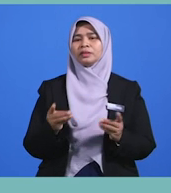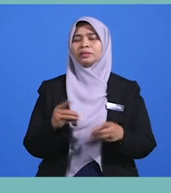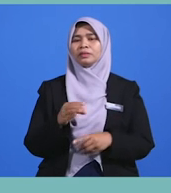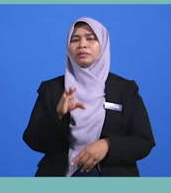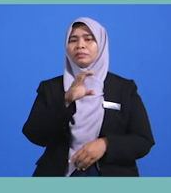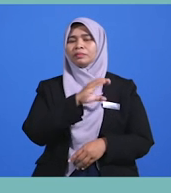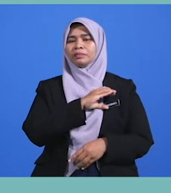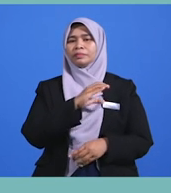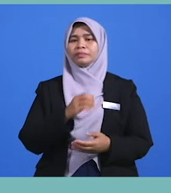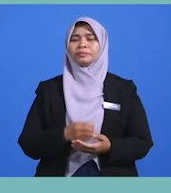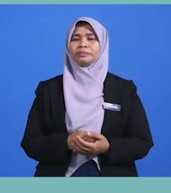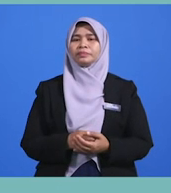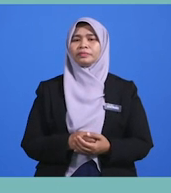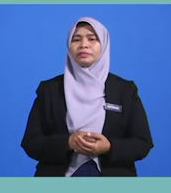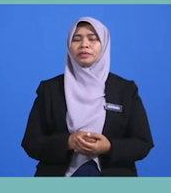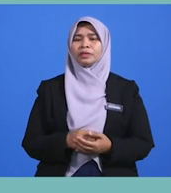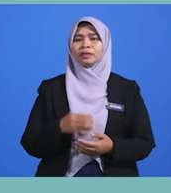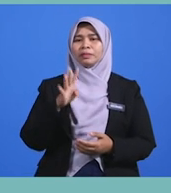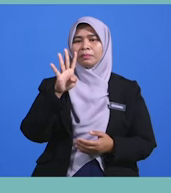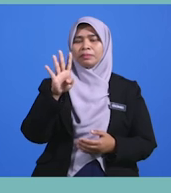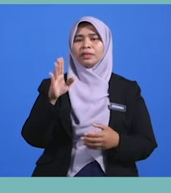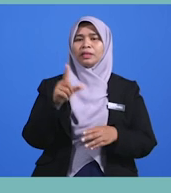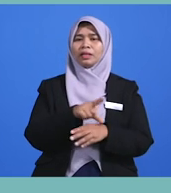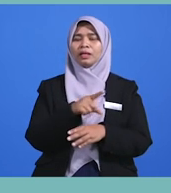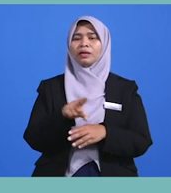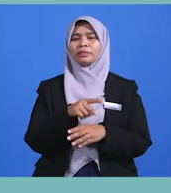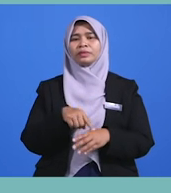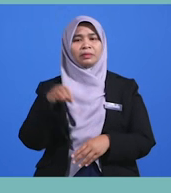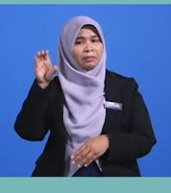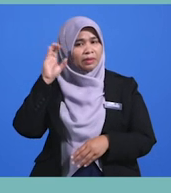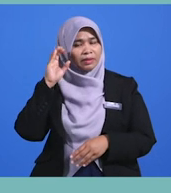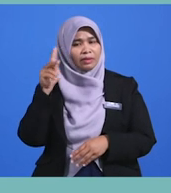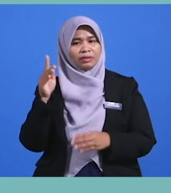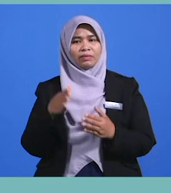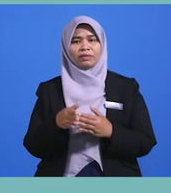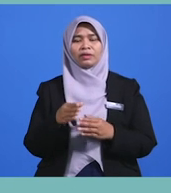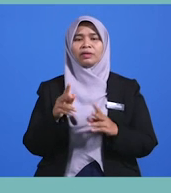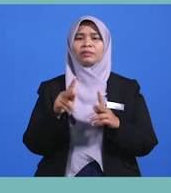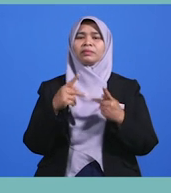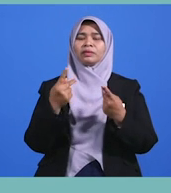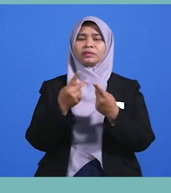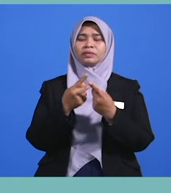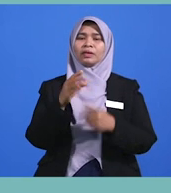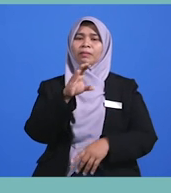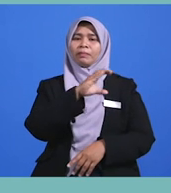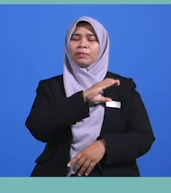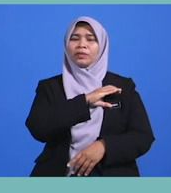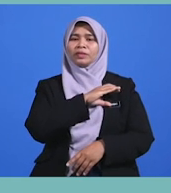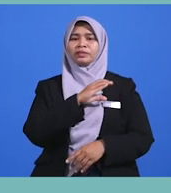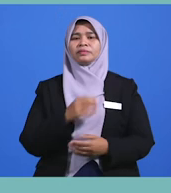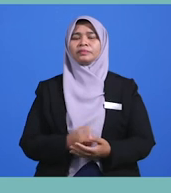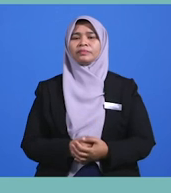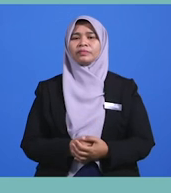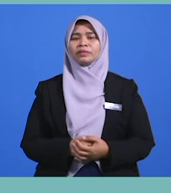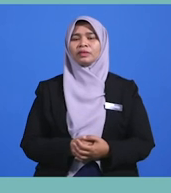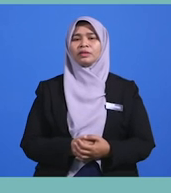4 buah lagu telah diperdengarkan oleh pasukan pacaragam Polis Diraja. Lagu Allah Lanjutkan Usia Sultan telah